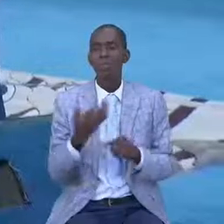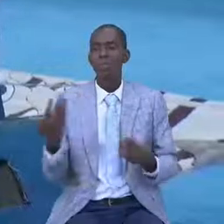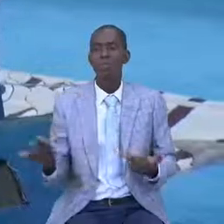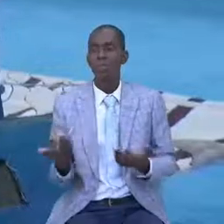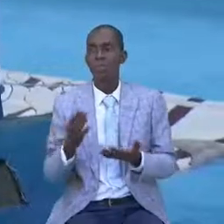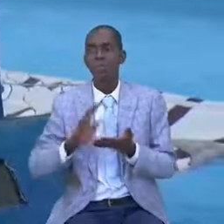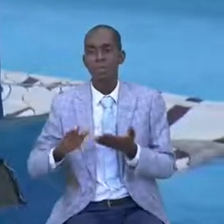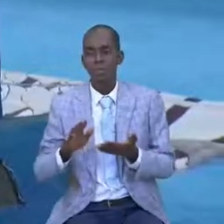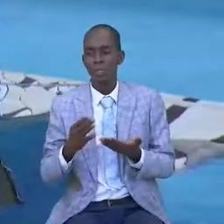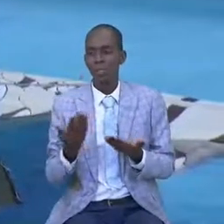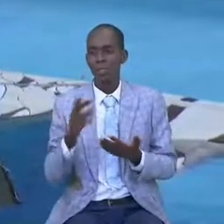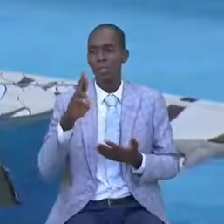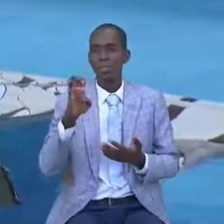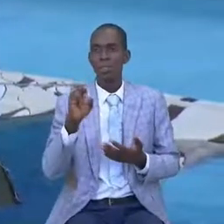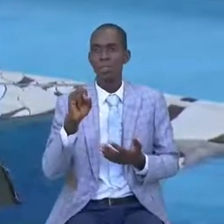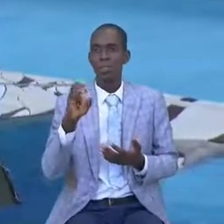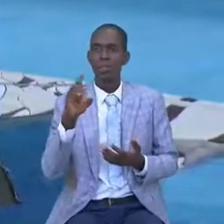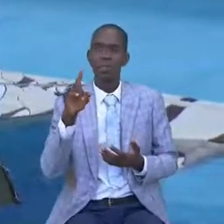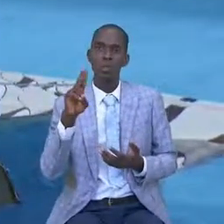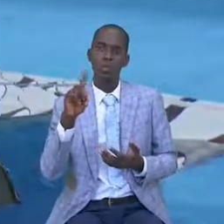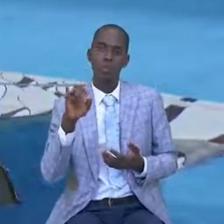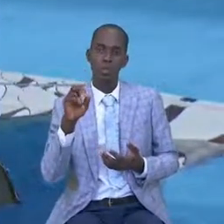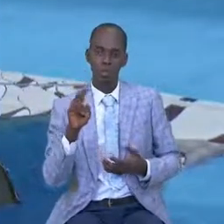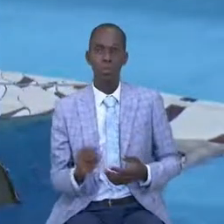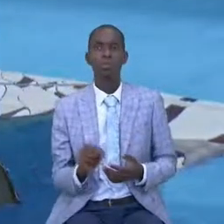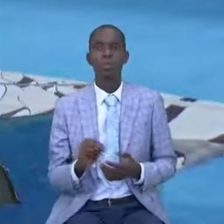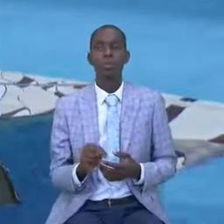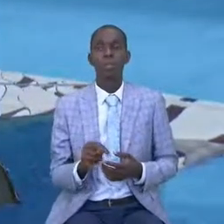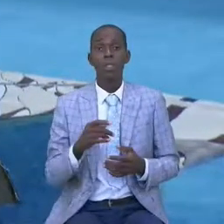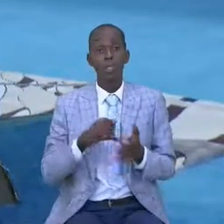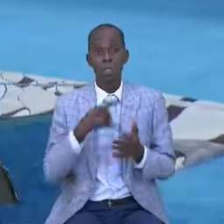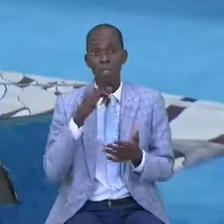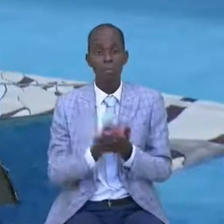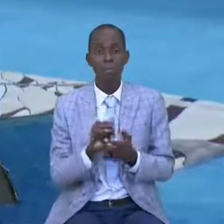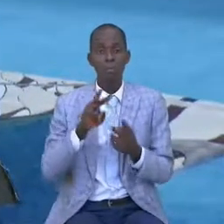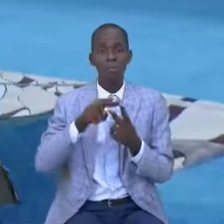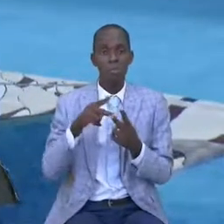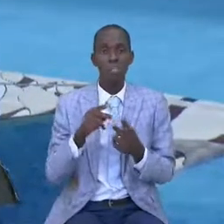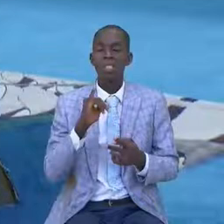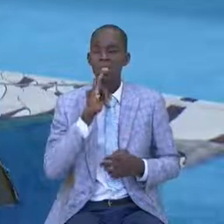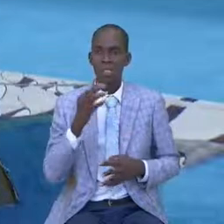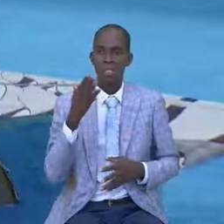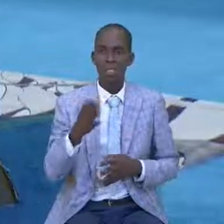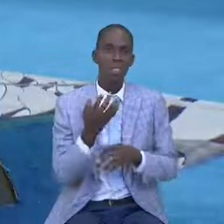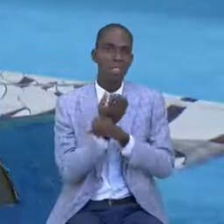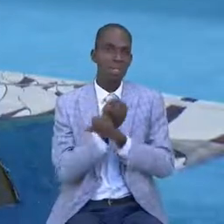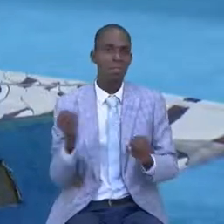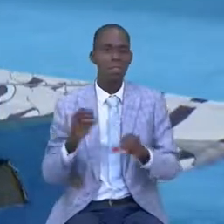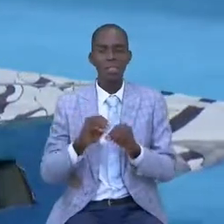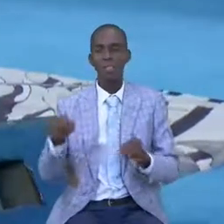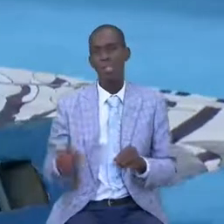vie, en essayant de prendre une résolution. Le salut n'est pas en toi, ce n'est pas dans la